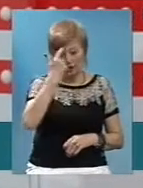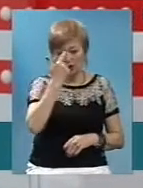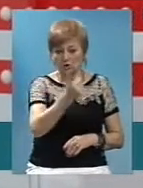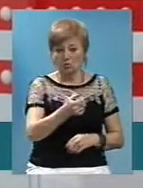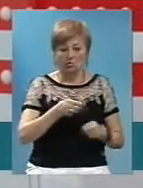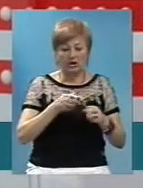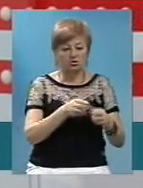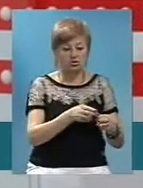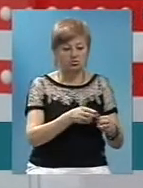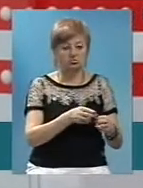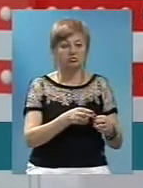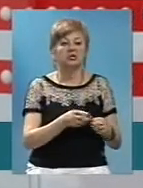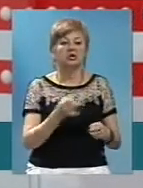і